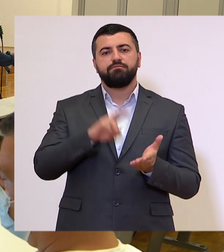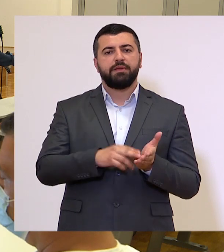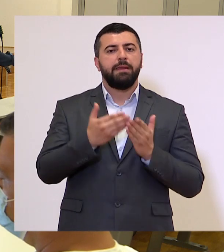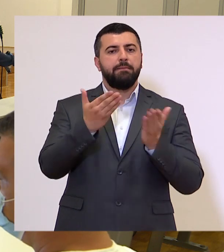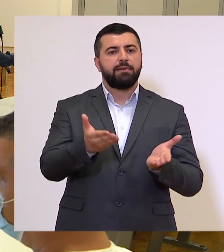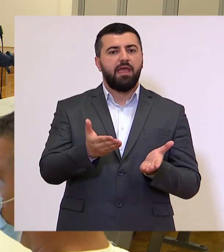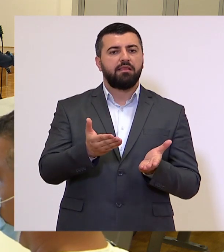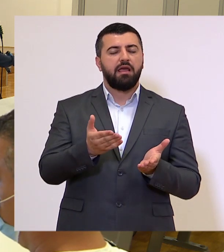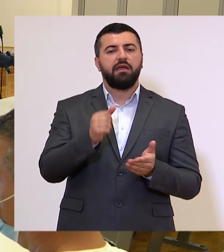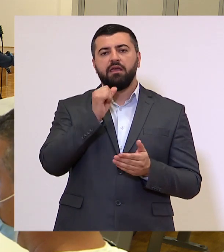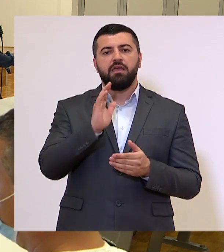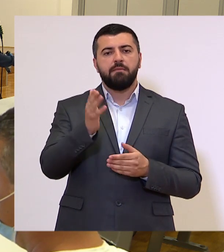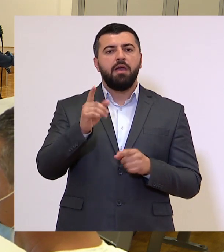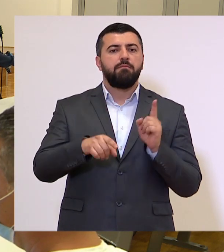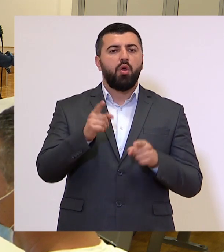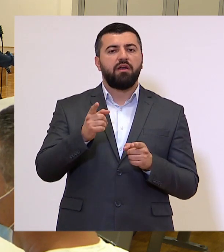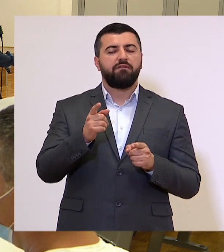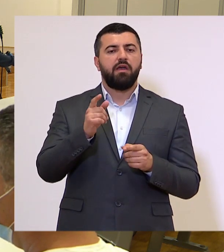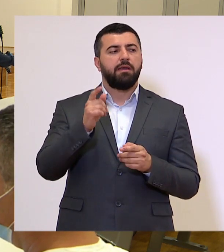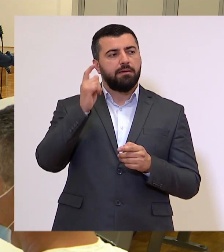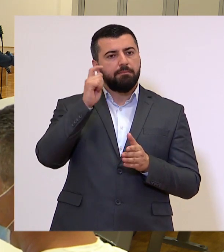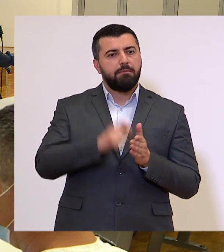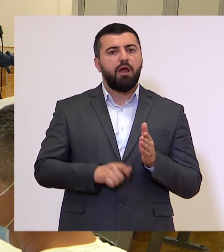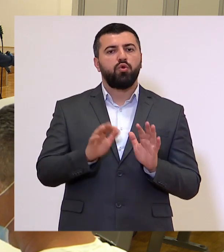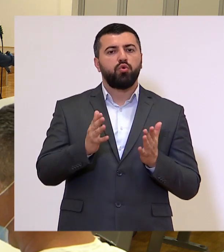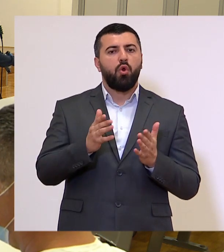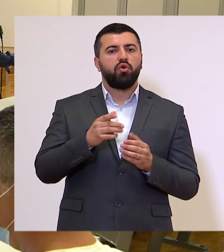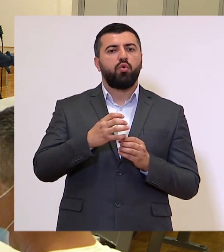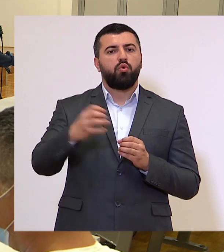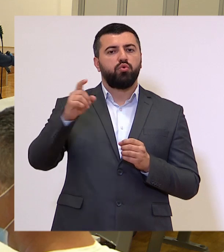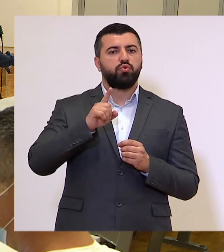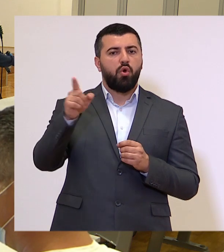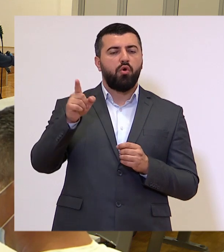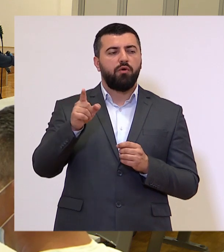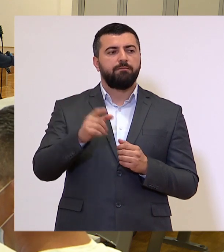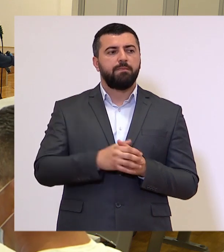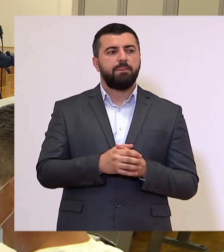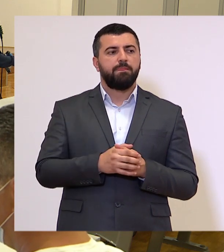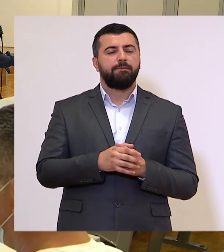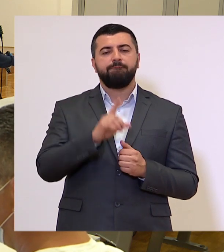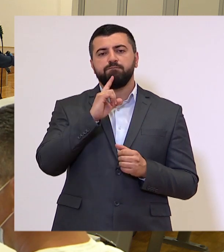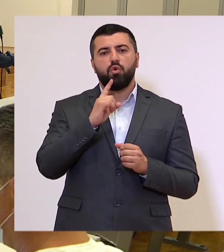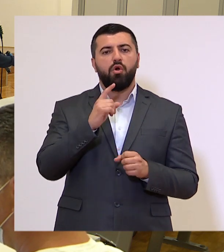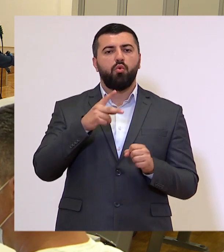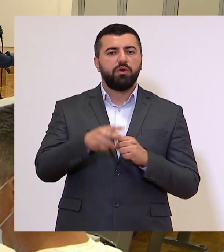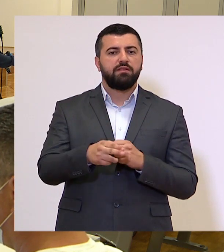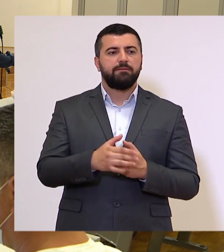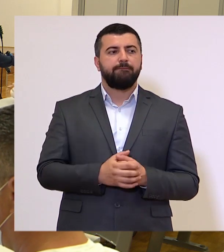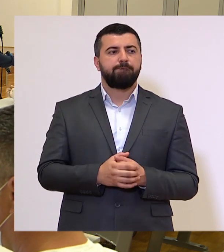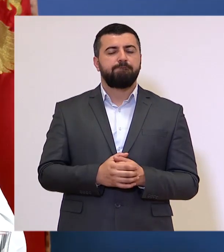predlaganju mjera i da li imate bilo kakvu pretpostavku koliko će one trajati te kojom će se dinamikom